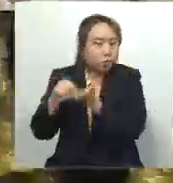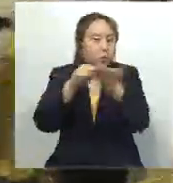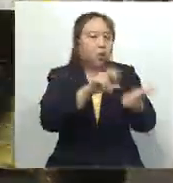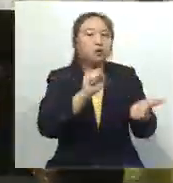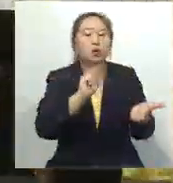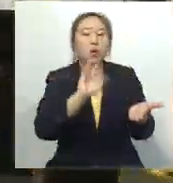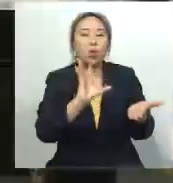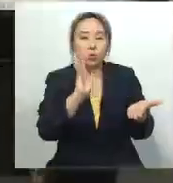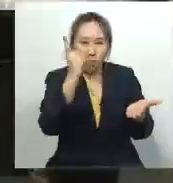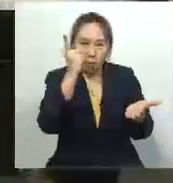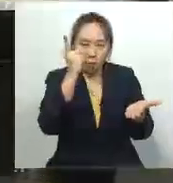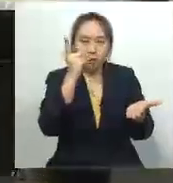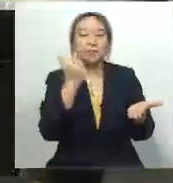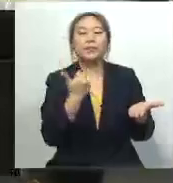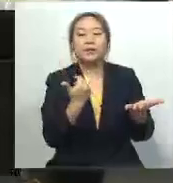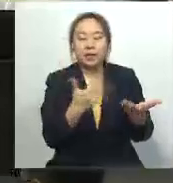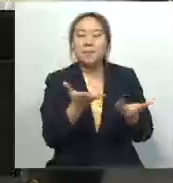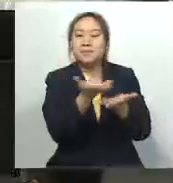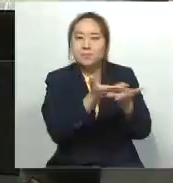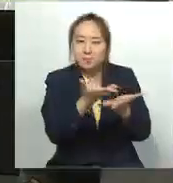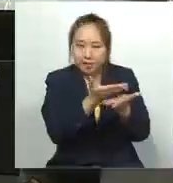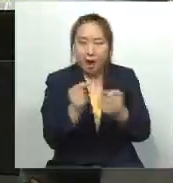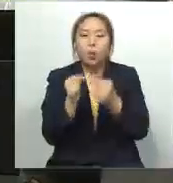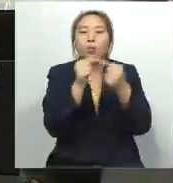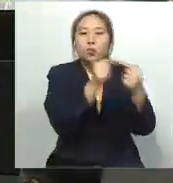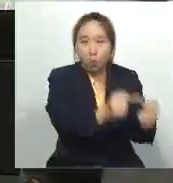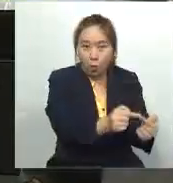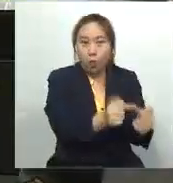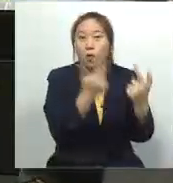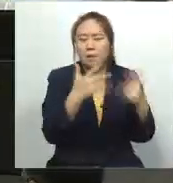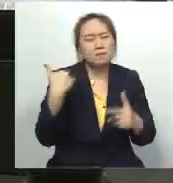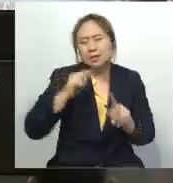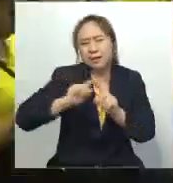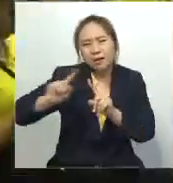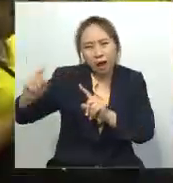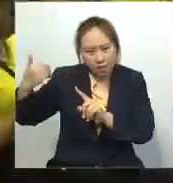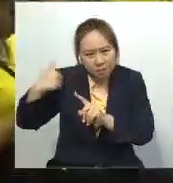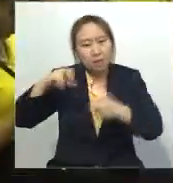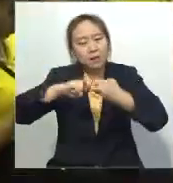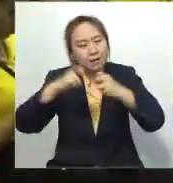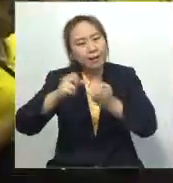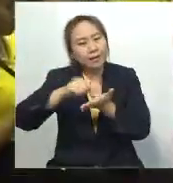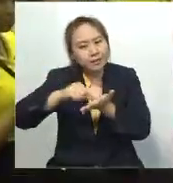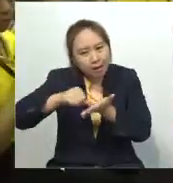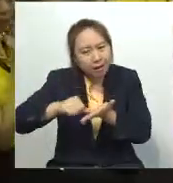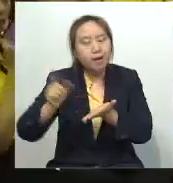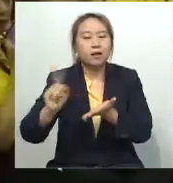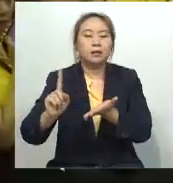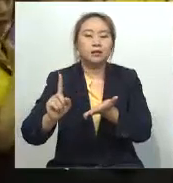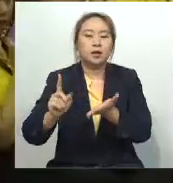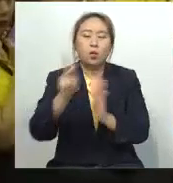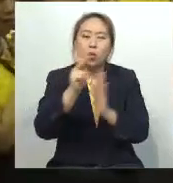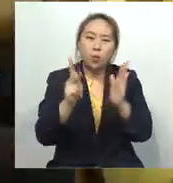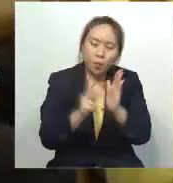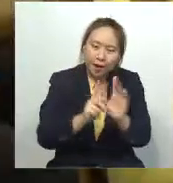ช.สภานิติบัญญัติแห่งชาติได้พิจารณาต่อไปนะครับแล้วก็ยังมีอีกเยอะนะครับในการแก้ไขทั้งการปรับแก้ไขก